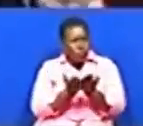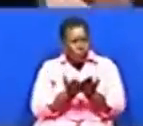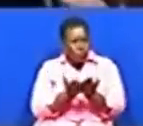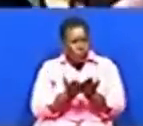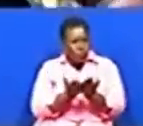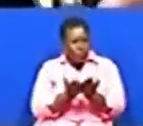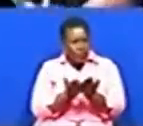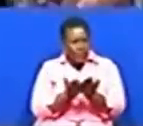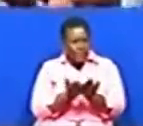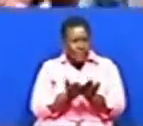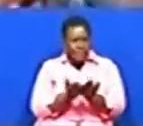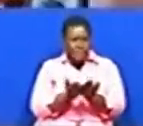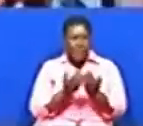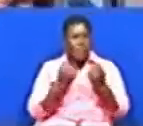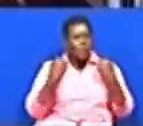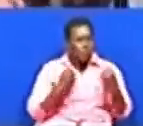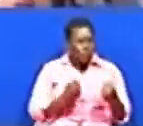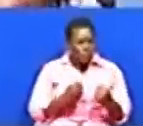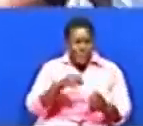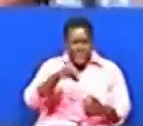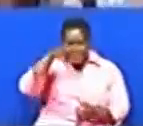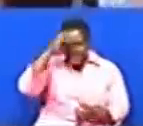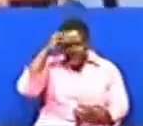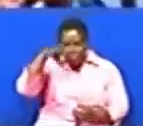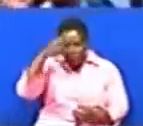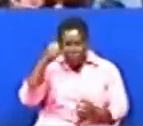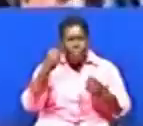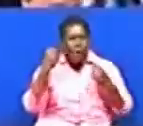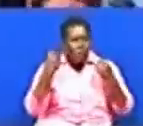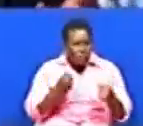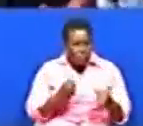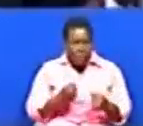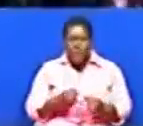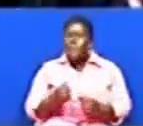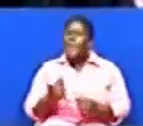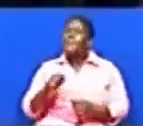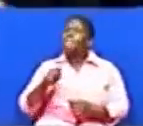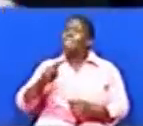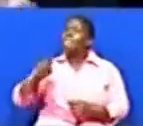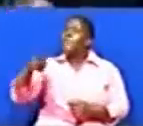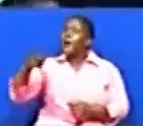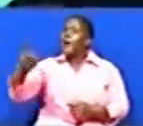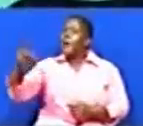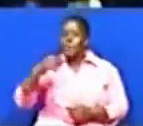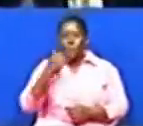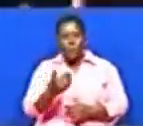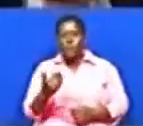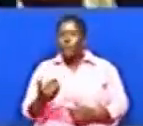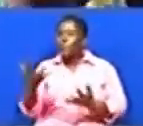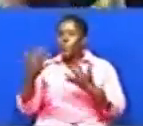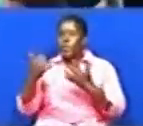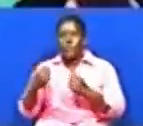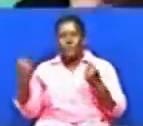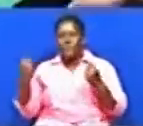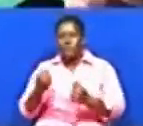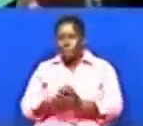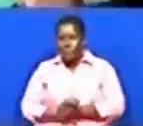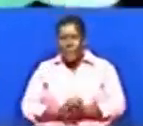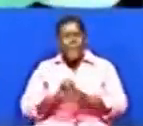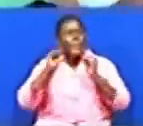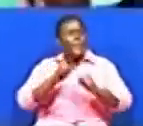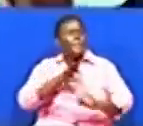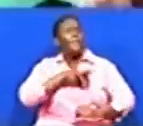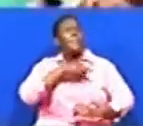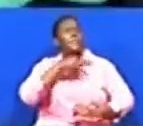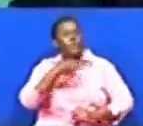yenyewe ni ngumu, masomo magumu, na umbali ukiwa mrefu mtoto hawezi katika hali ya kawaida kufanya vizuri,